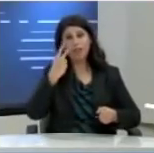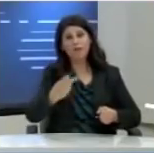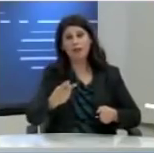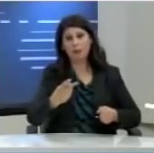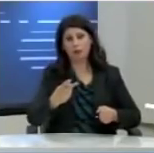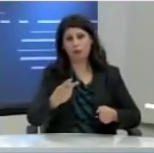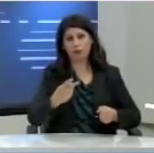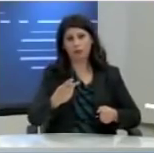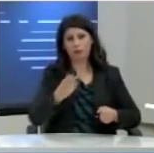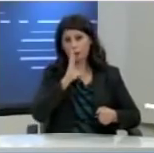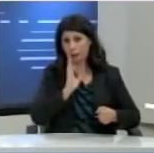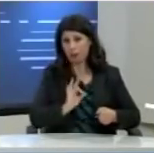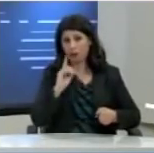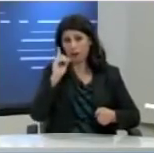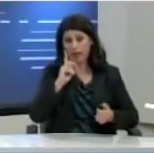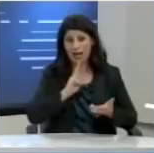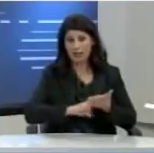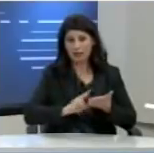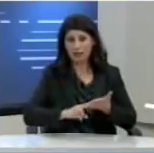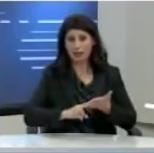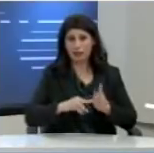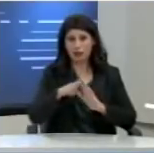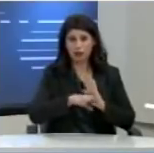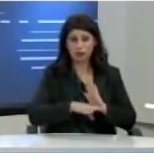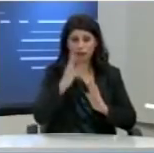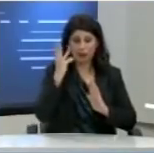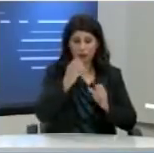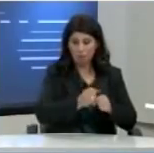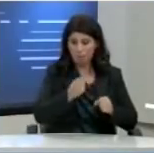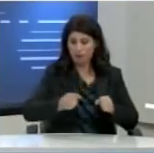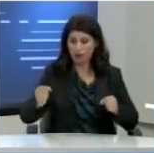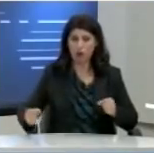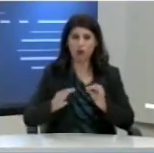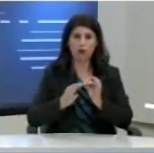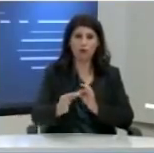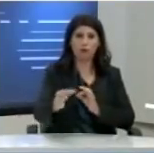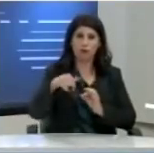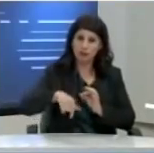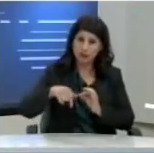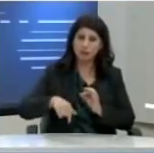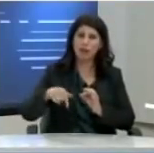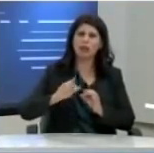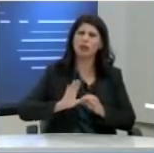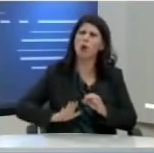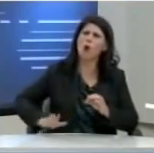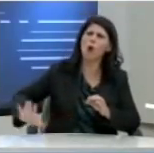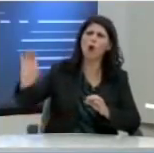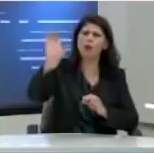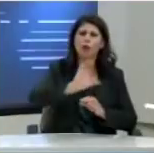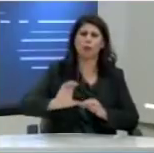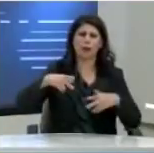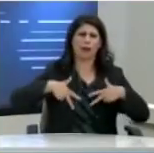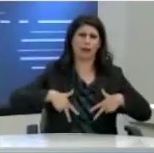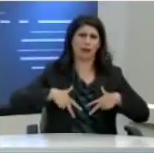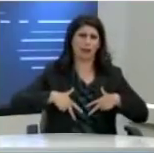γεγονός ότι ένα ασφαλιστικό σύστημα τριών πυλώνων εφαρμόζεται σήμερα σε όλες τις ευρωπαϊκές χώρες. Με δύο